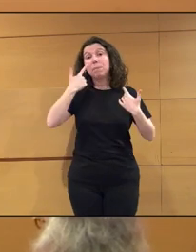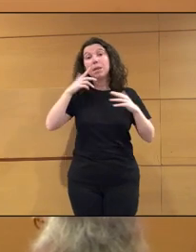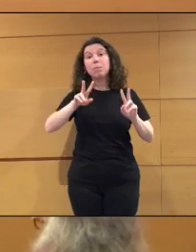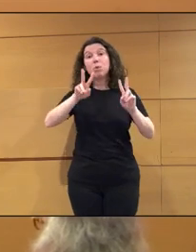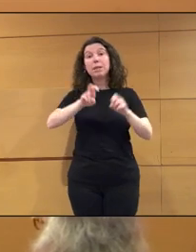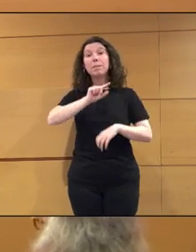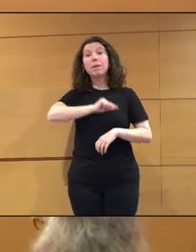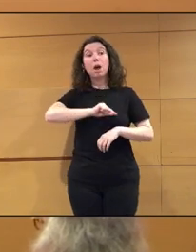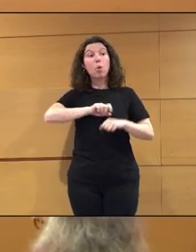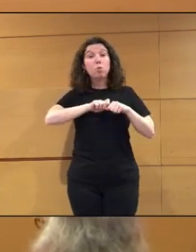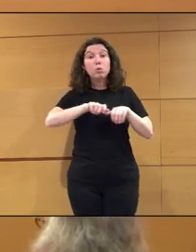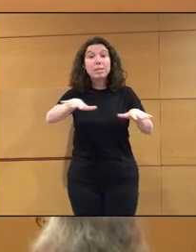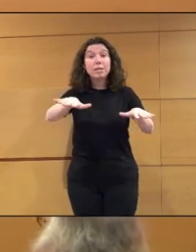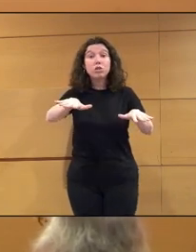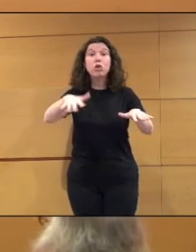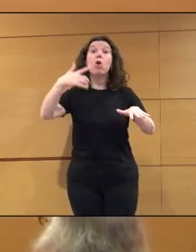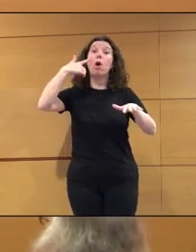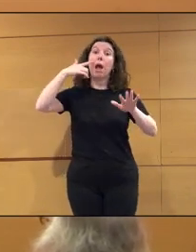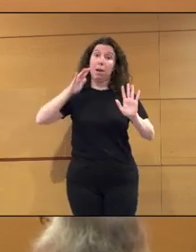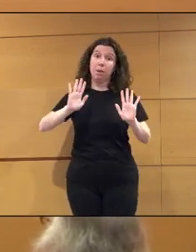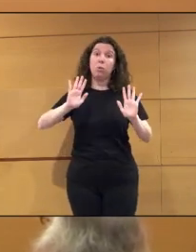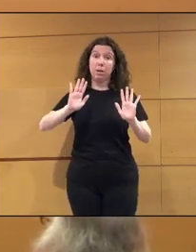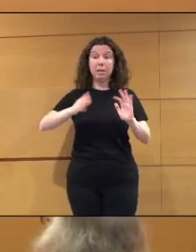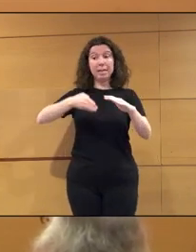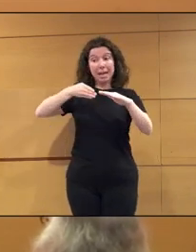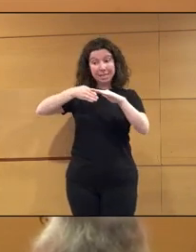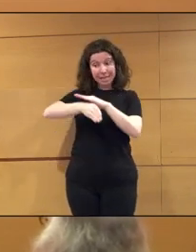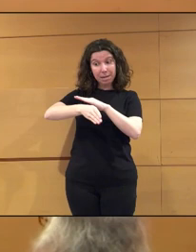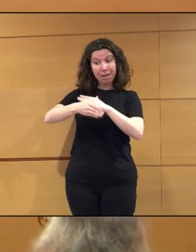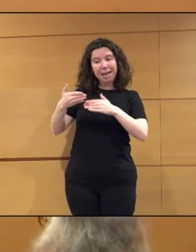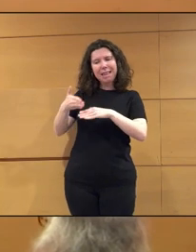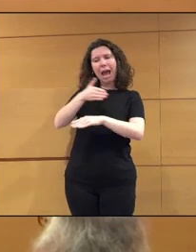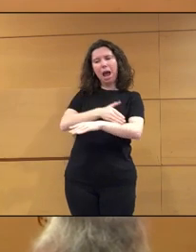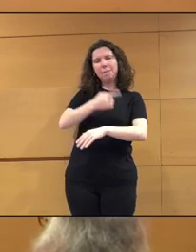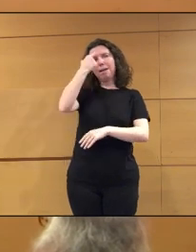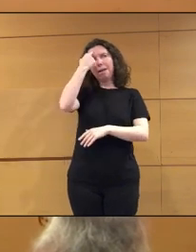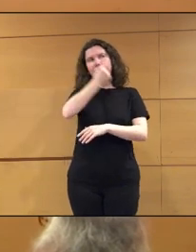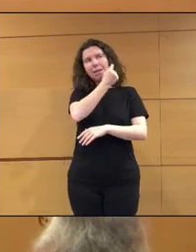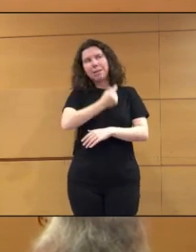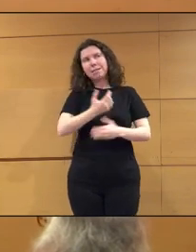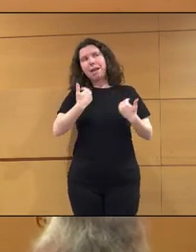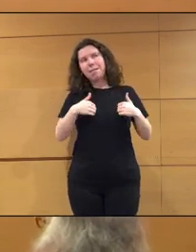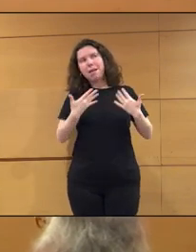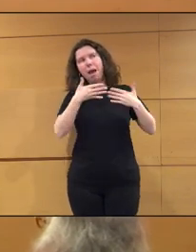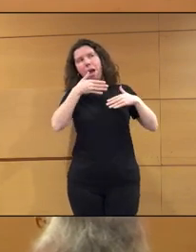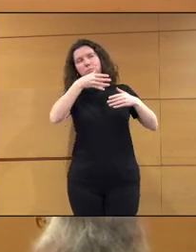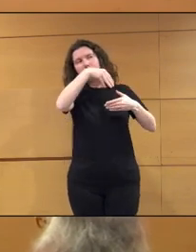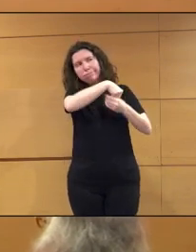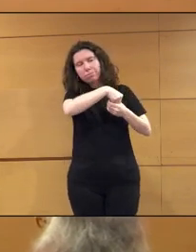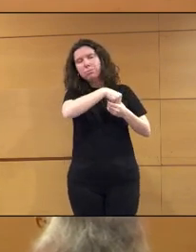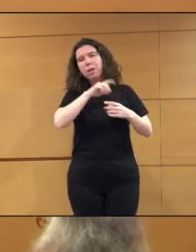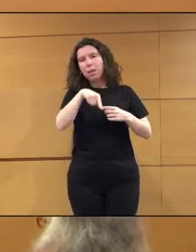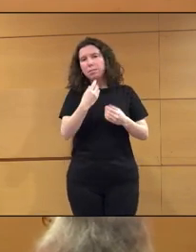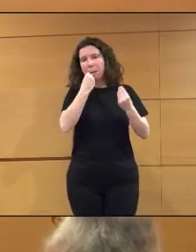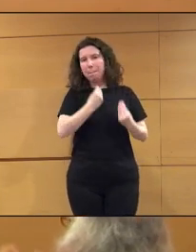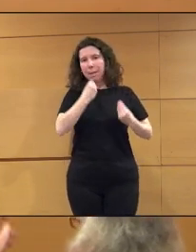conscienciació aconseguim que incorporem l'accessibilitat des del disseny i així tenim aquests fonaments que són bons